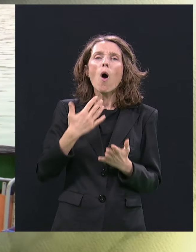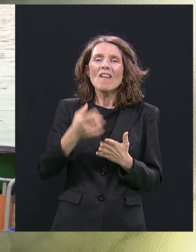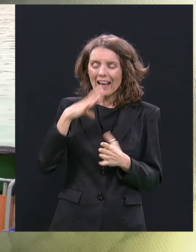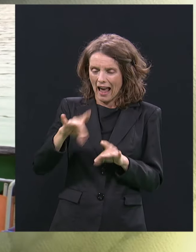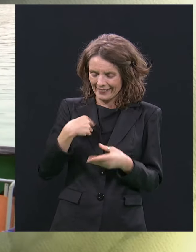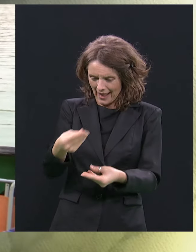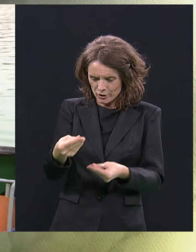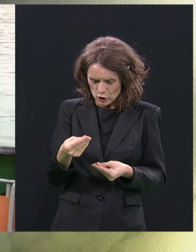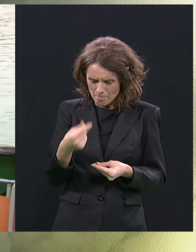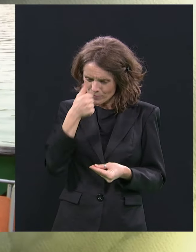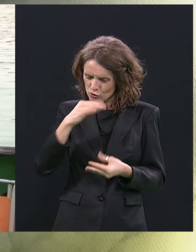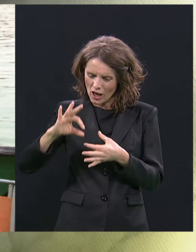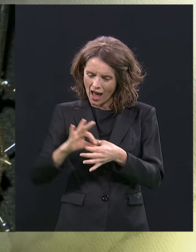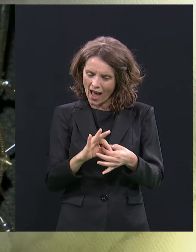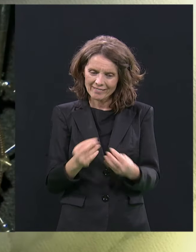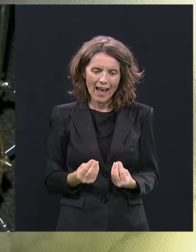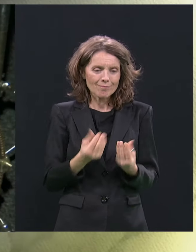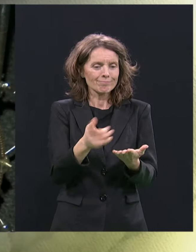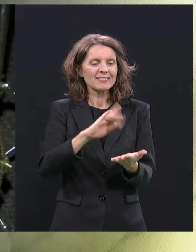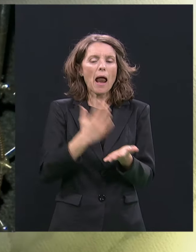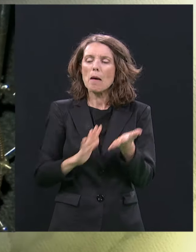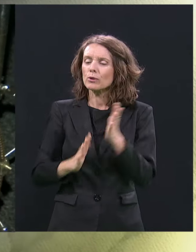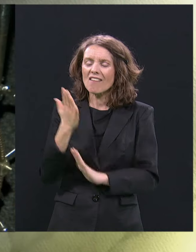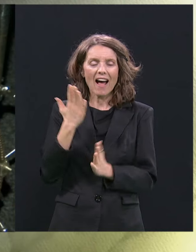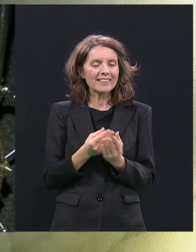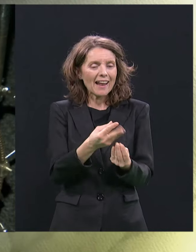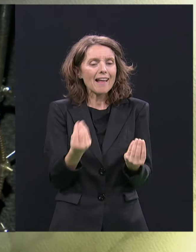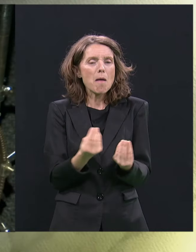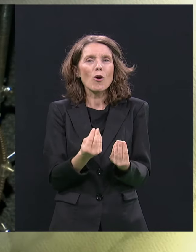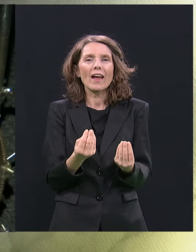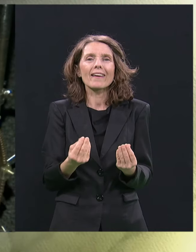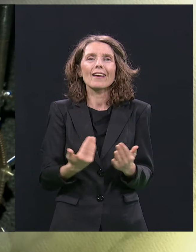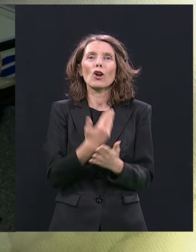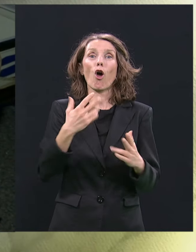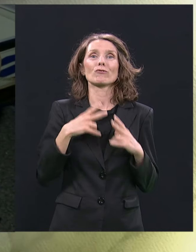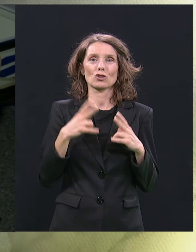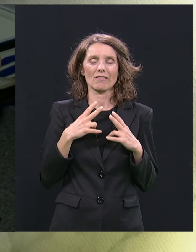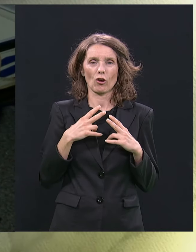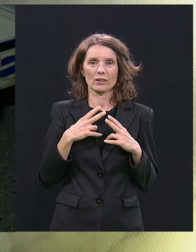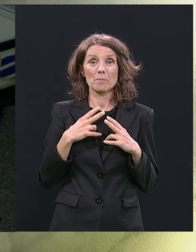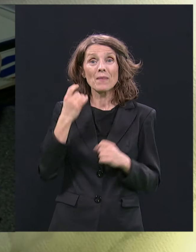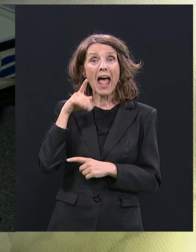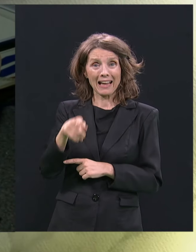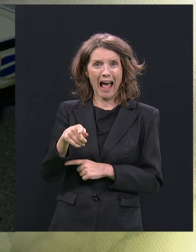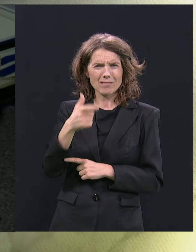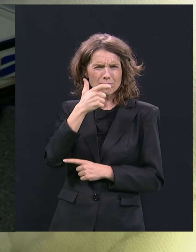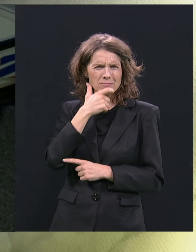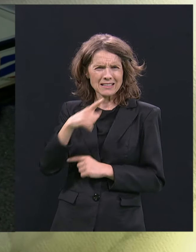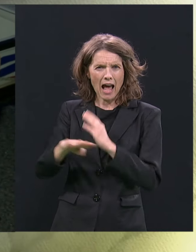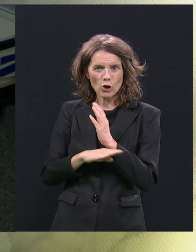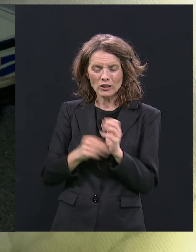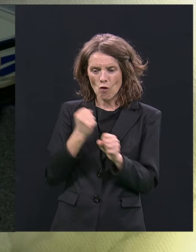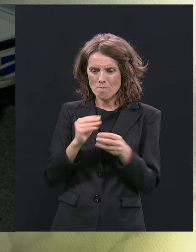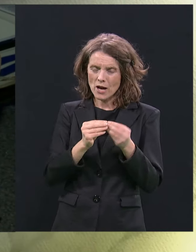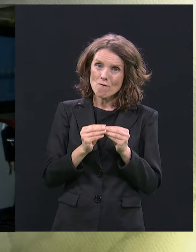tom drvetu, da ga spasimo od vatre. Majstori veštih ruku ne govore mnogo o izazovu pred kojim su. Raduju se susretu